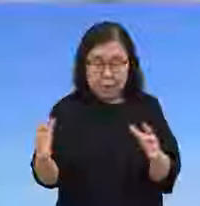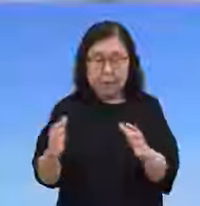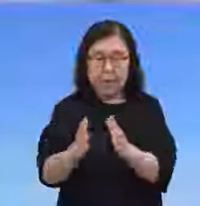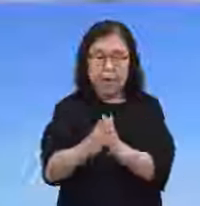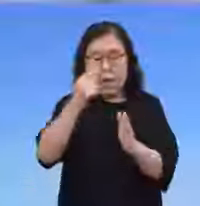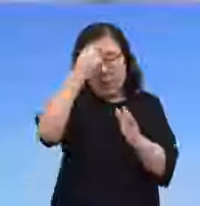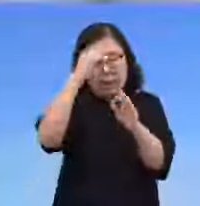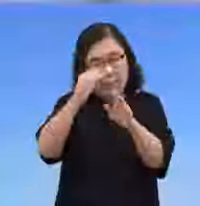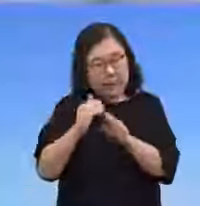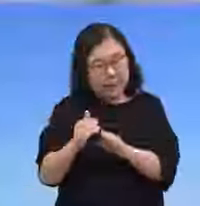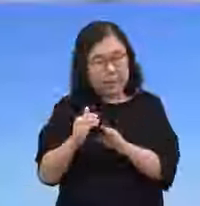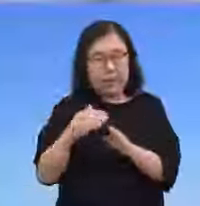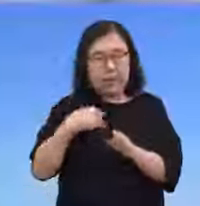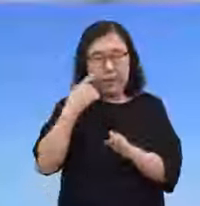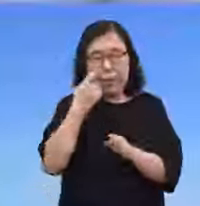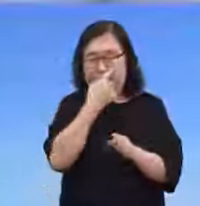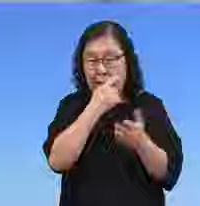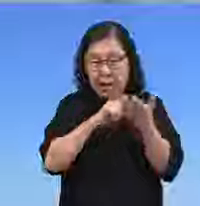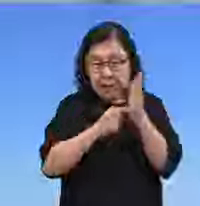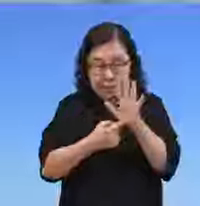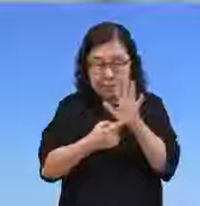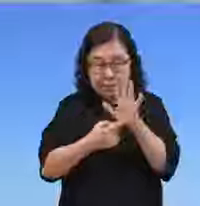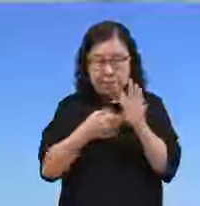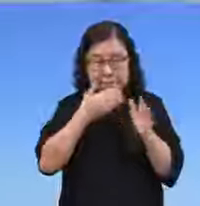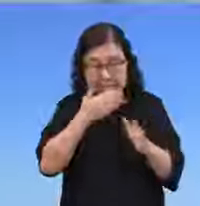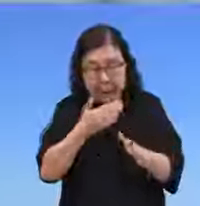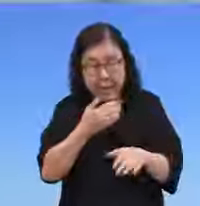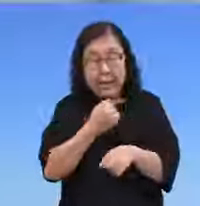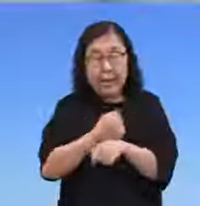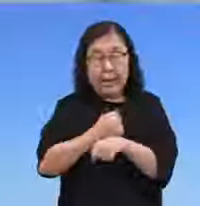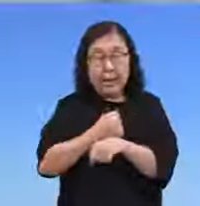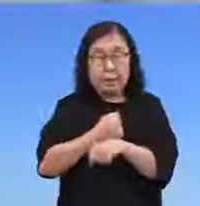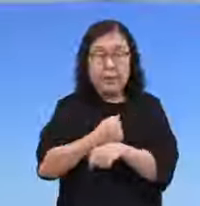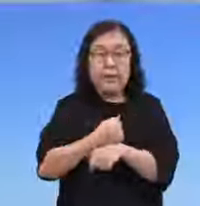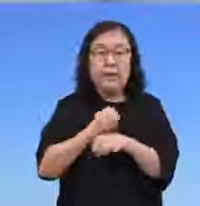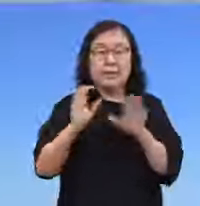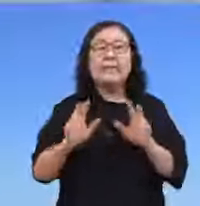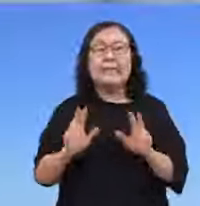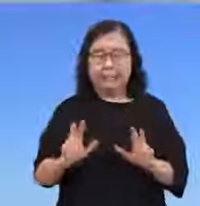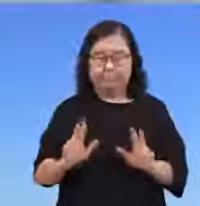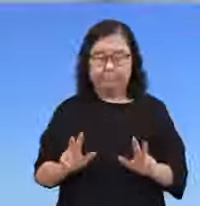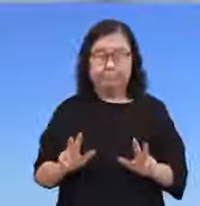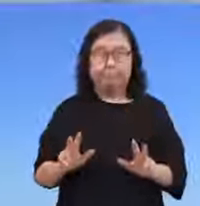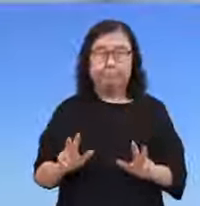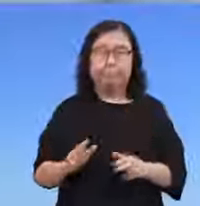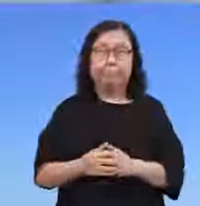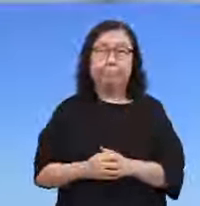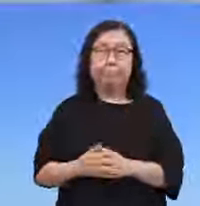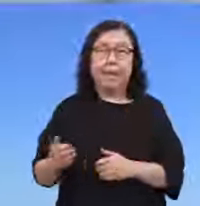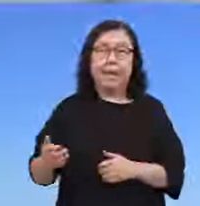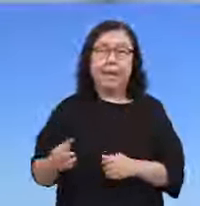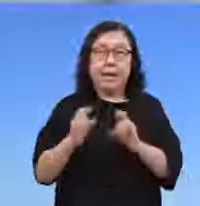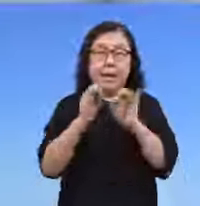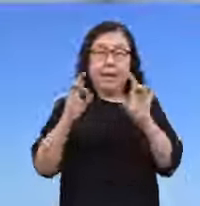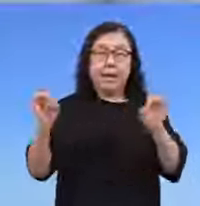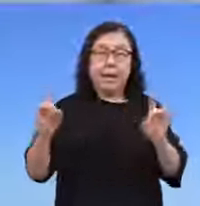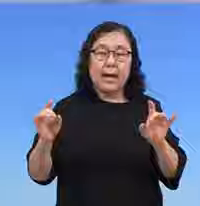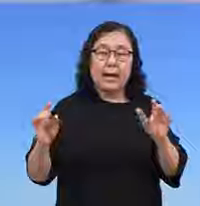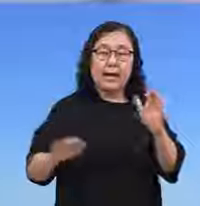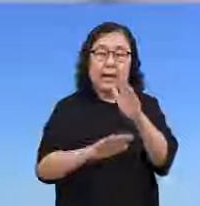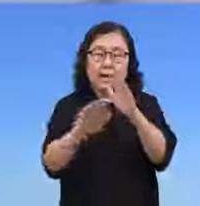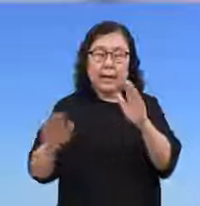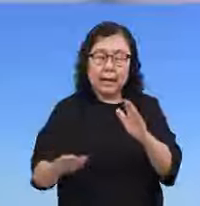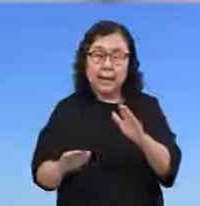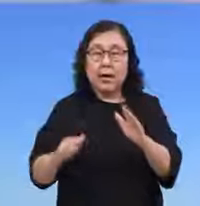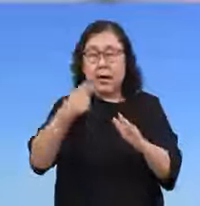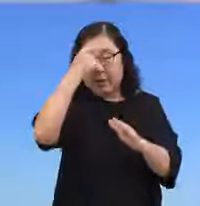이게 가정에서 예배 드리는 게 이게 좀 불편합니다. 자, 오늘 제 귀에는 안 들리겠지만 각 가정에서 예배 드리시는